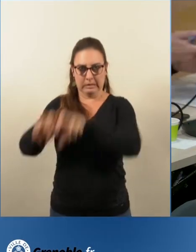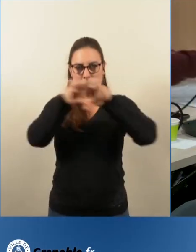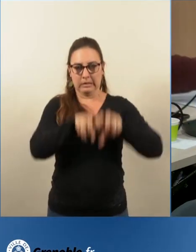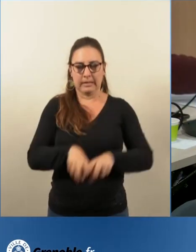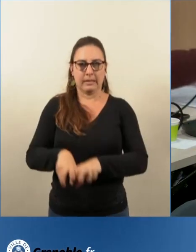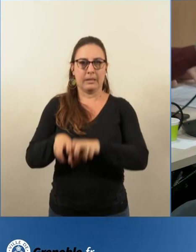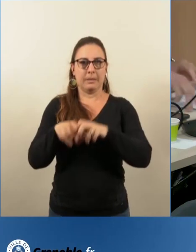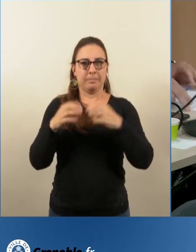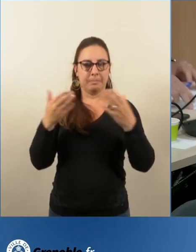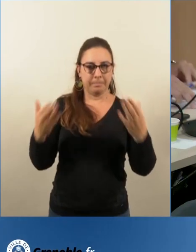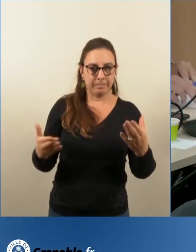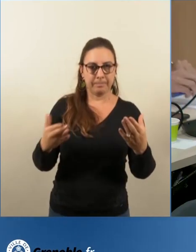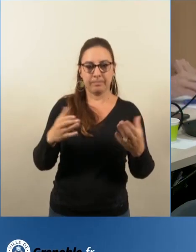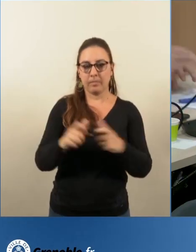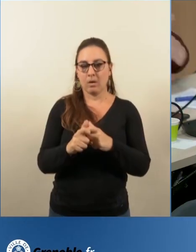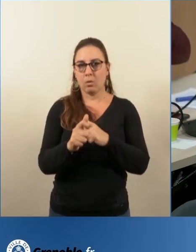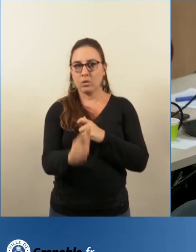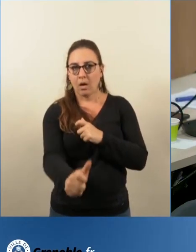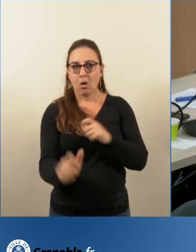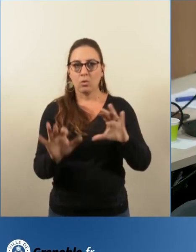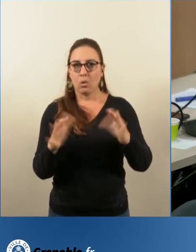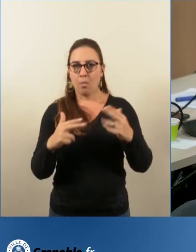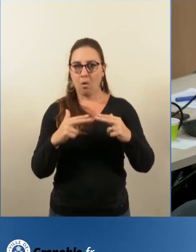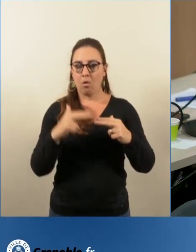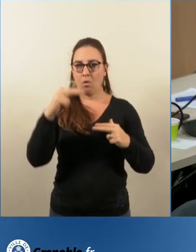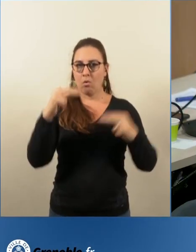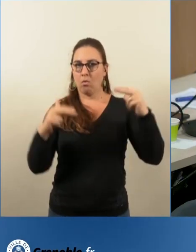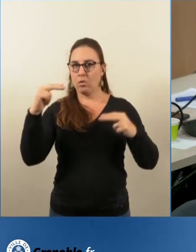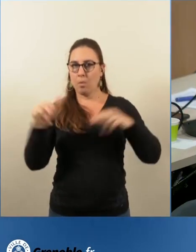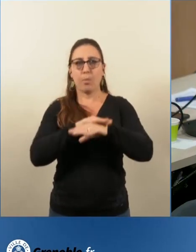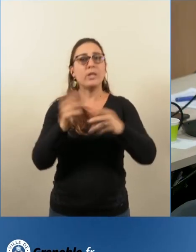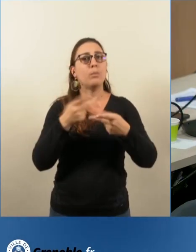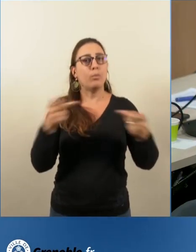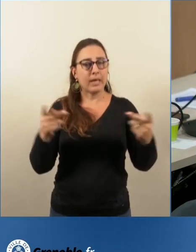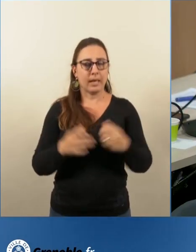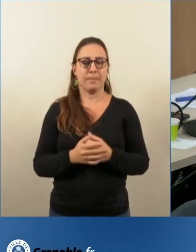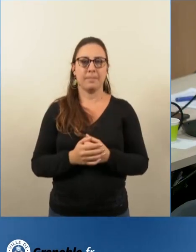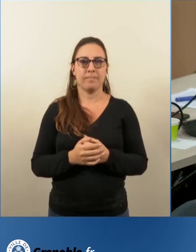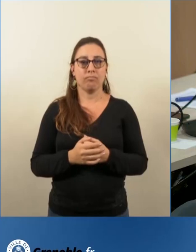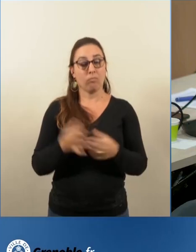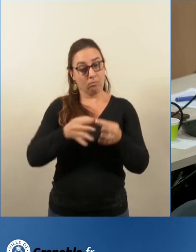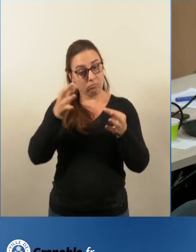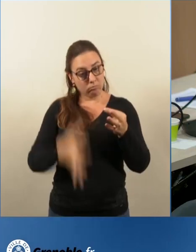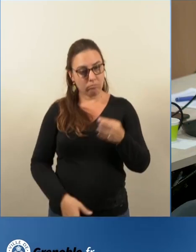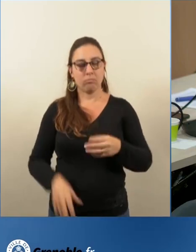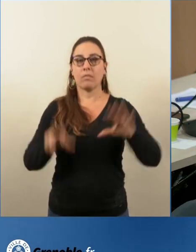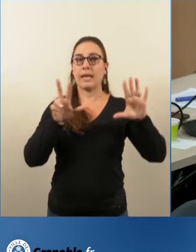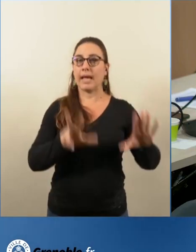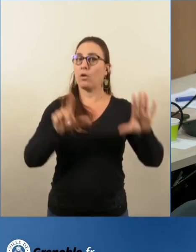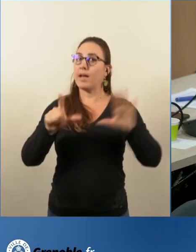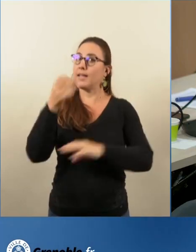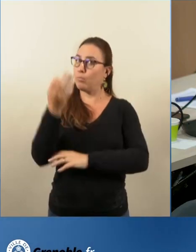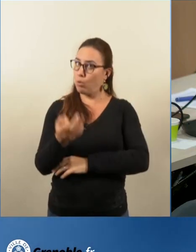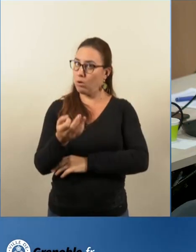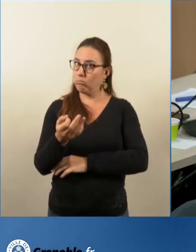la teinte de différents niveaux de politique publique et on se met un résultat de 87 % sur cette